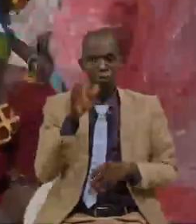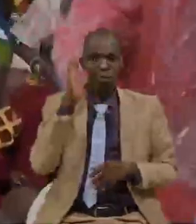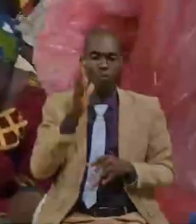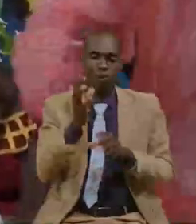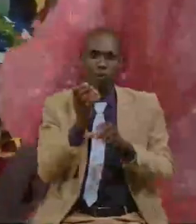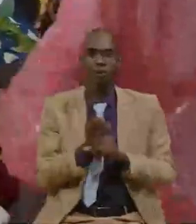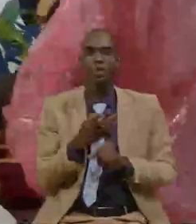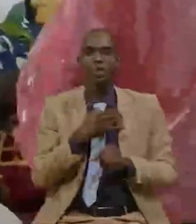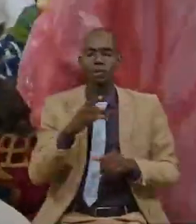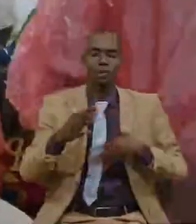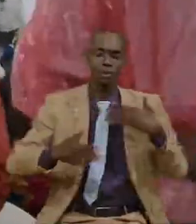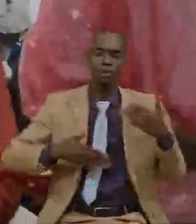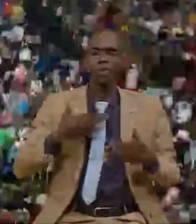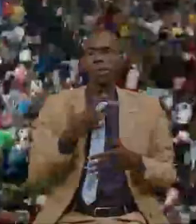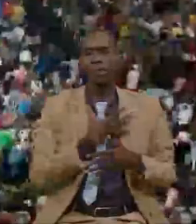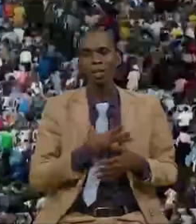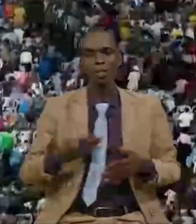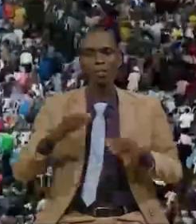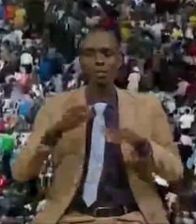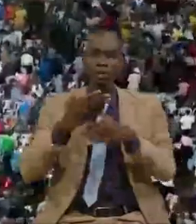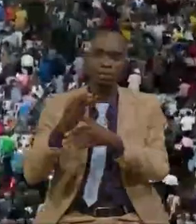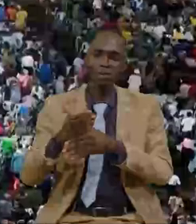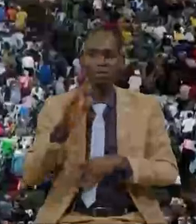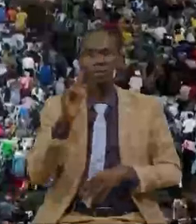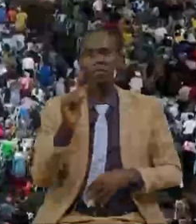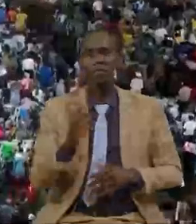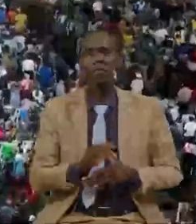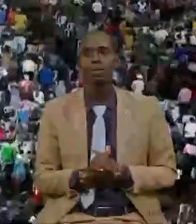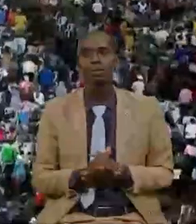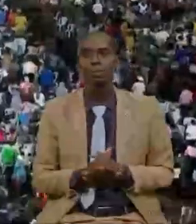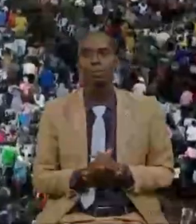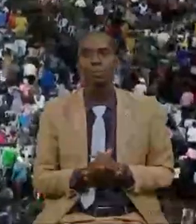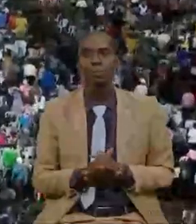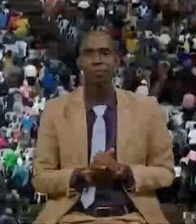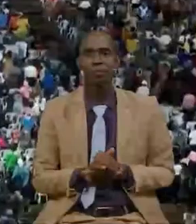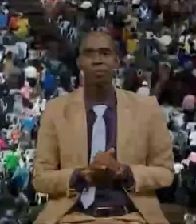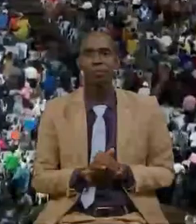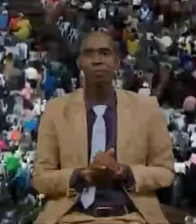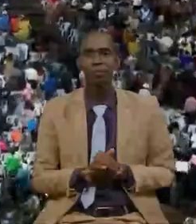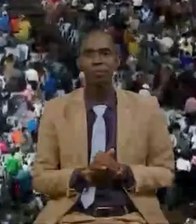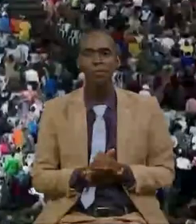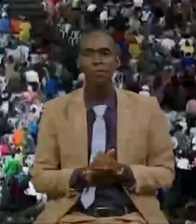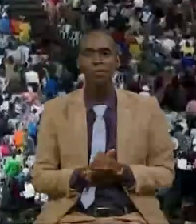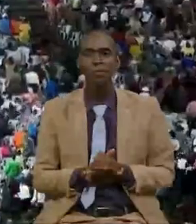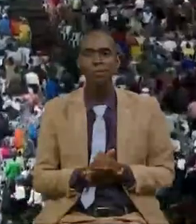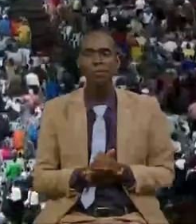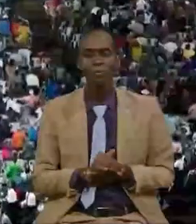prêt pour prier pour vous. Vous allez vous réjouir et puis vous allez venir. Il est prêt à prier pour